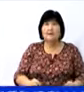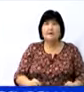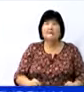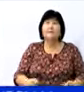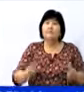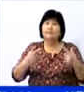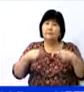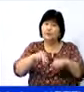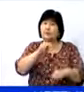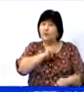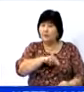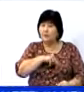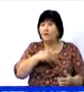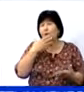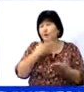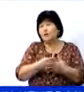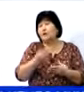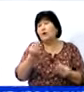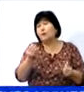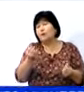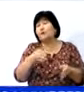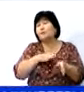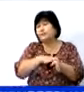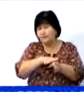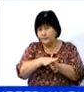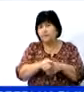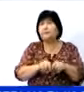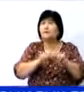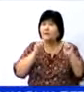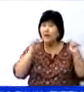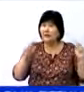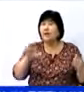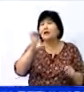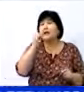ұйымдар, мекемелер өздерінің бюджеттерін толығынан ашық сайттарда көрсету керек.